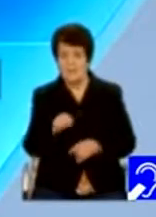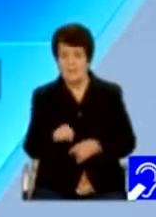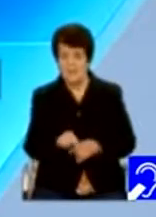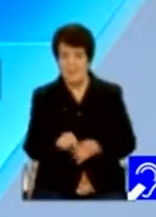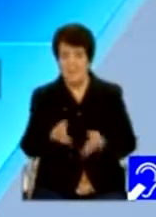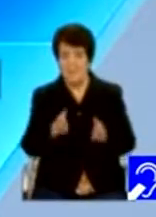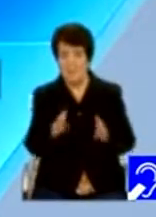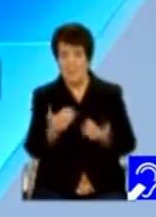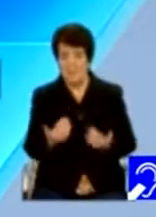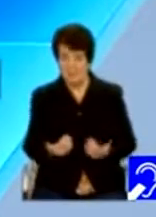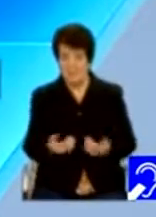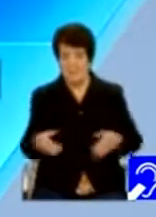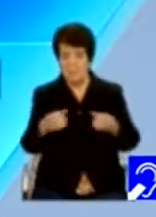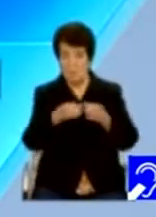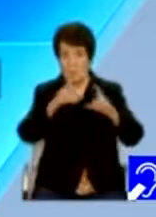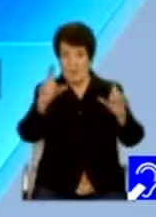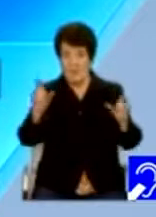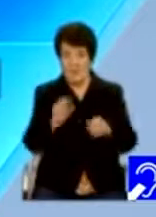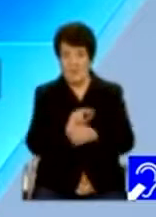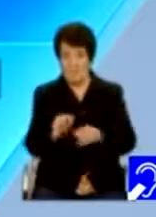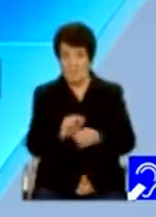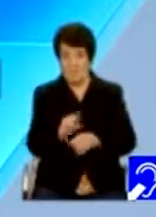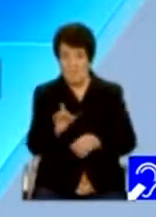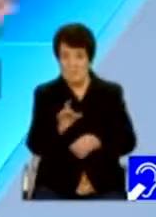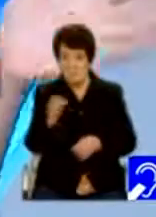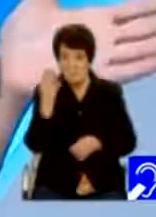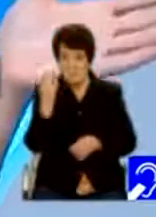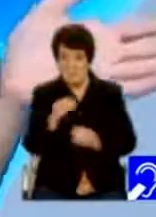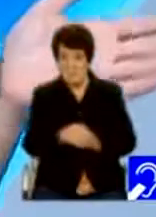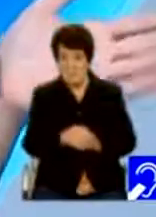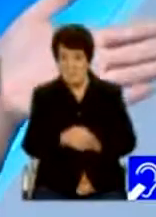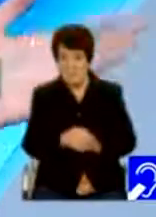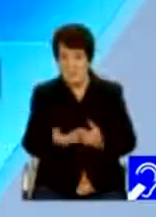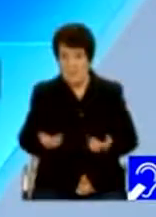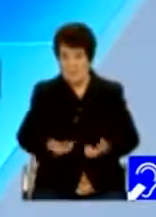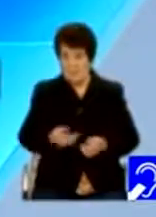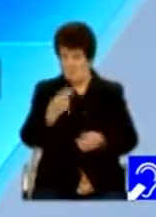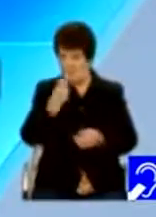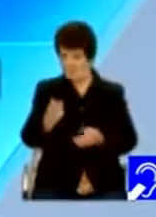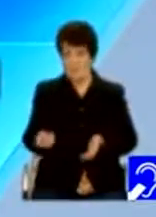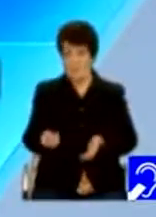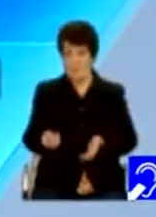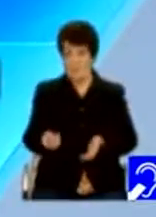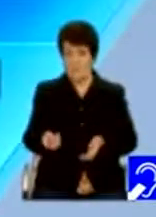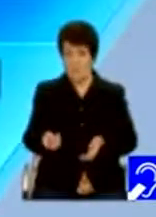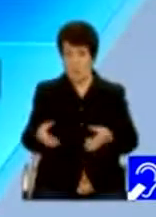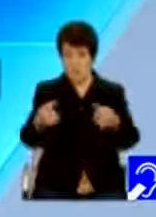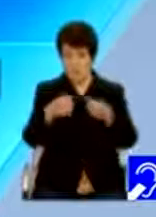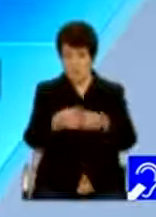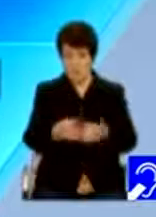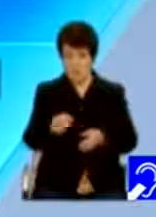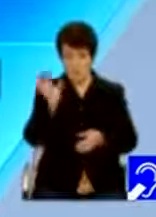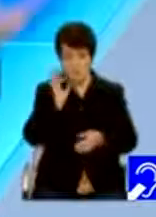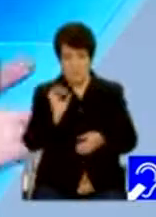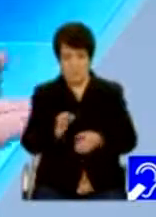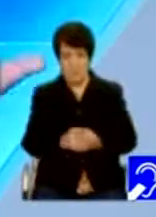ce fac astăzi companiile care repară drumuri în Republica Moldova, nu vă supărați, de trăim aici și vedem. Haideți să vină o companie din